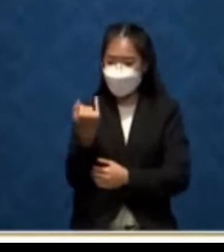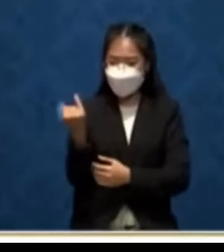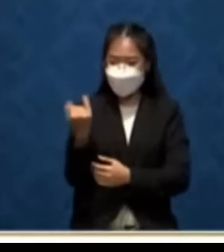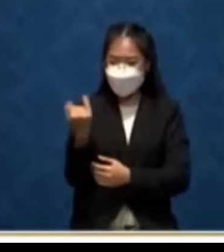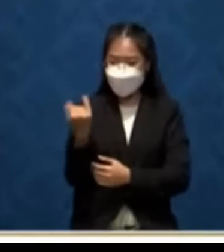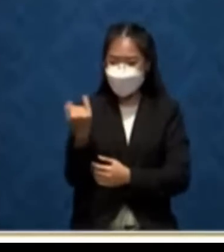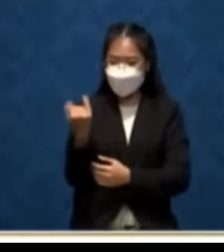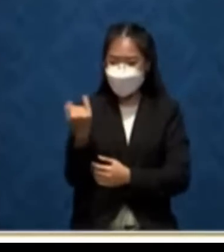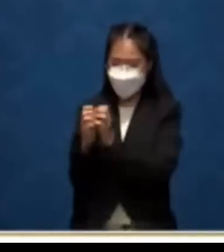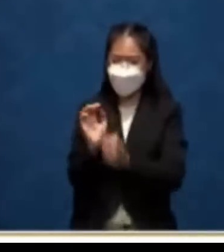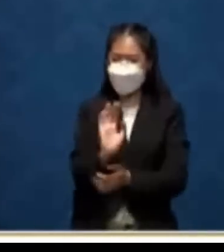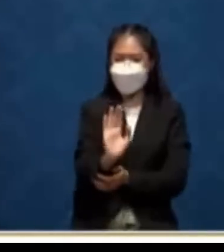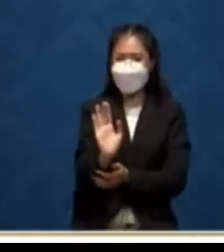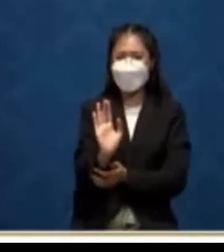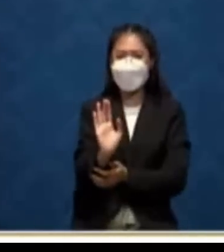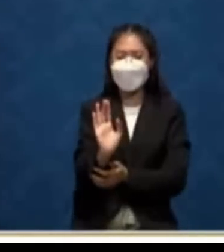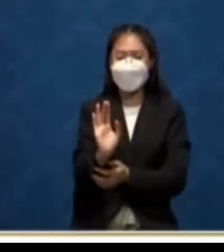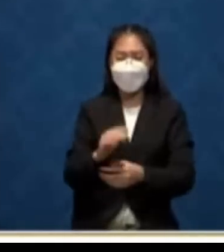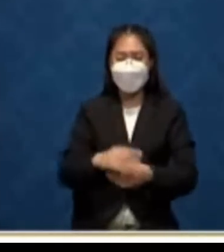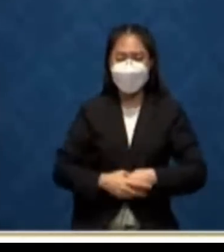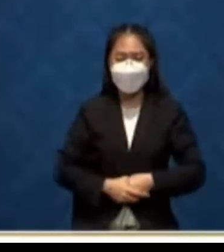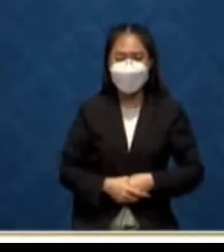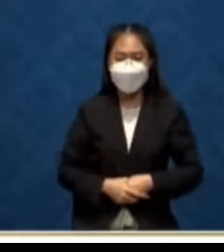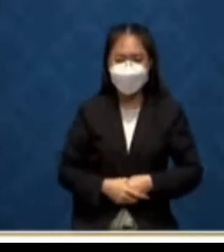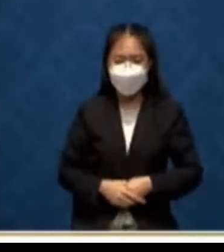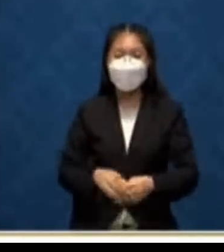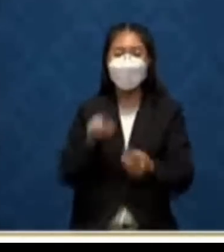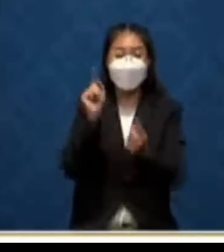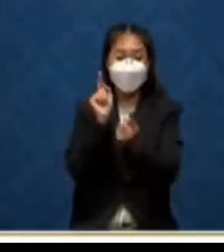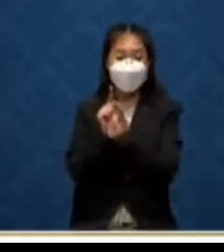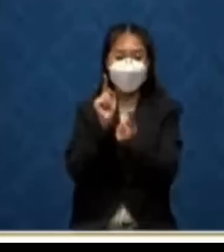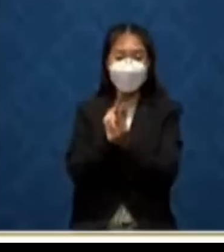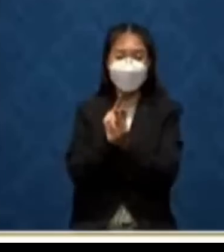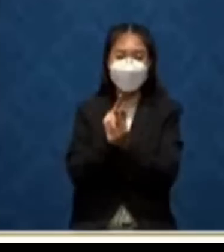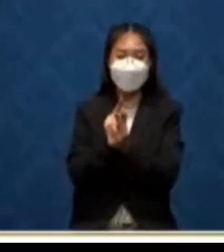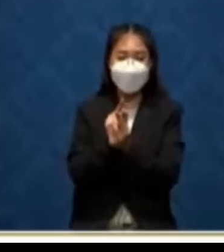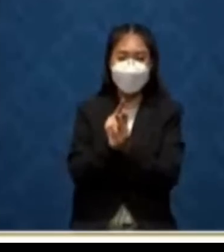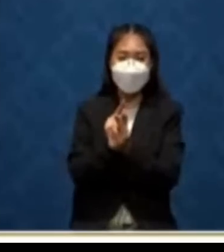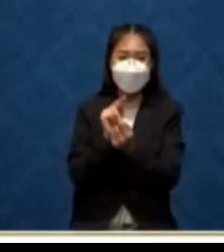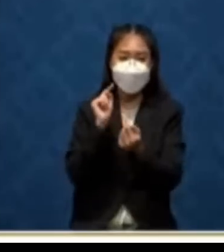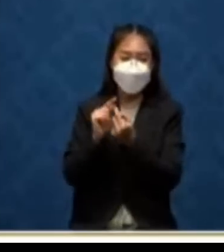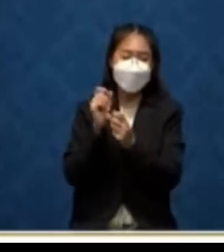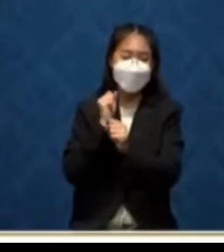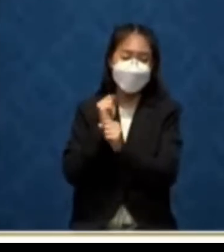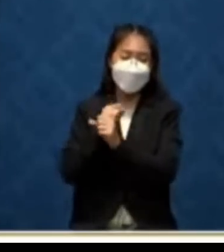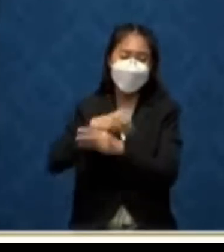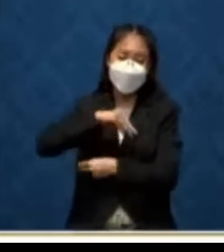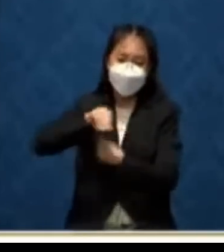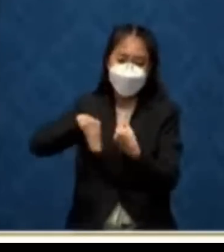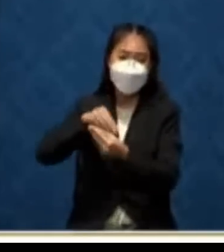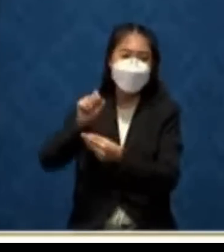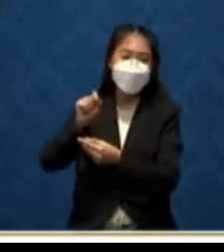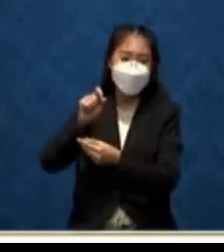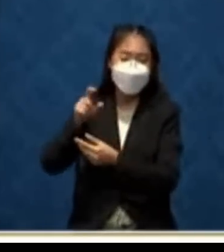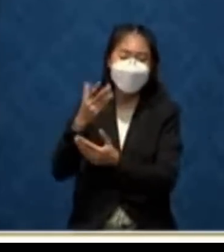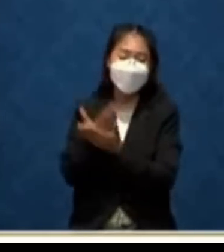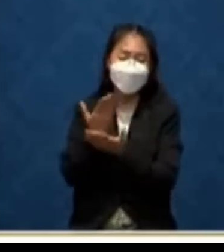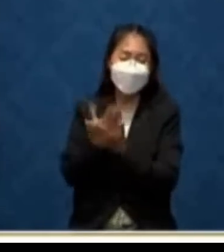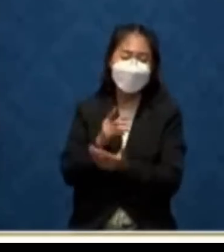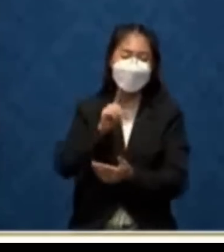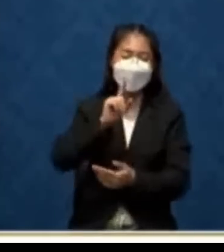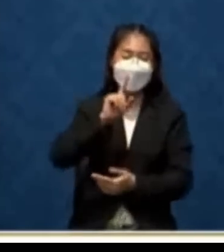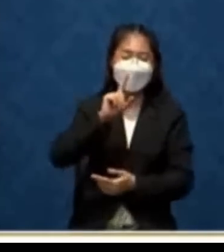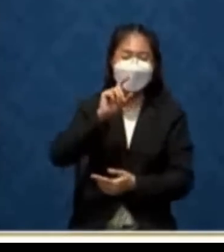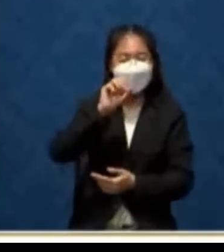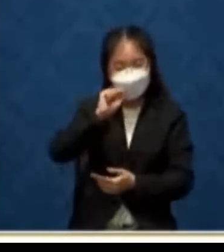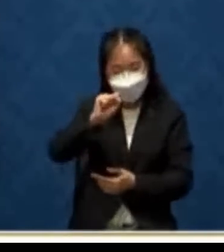กี่ยวข้องกับตู้หาวหรอกครับการที่พบเส้นทางการเงินที่เป็นธุรกิจใหญ่หลักแสนหลักล้าน